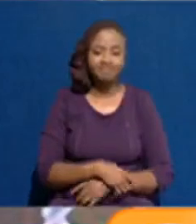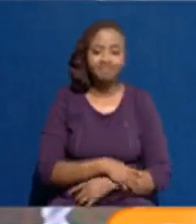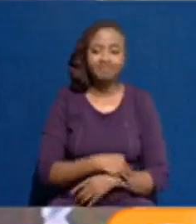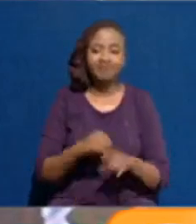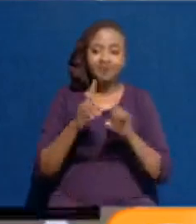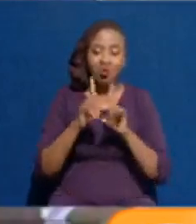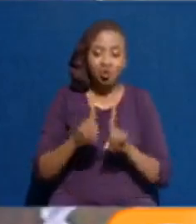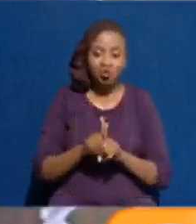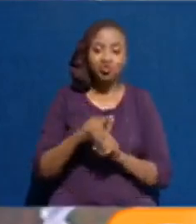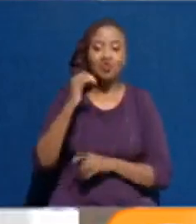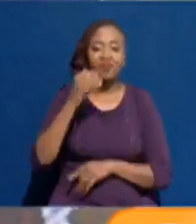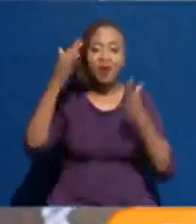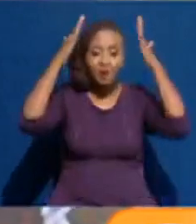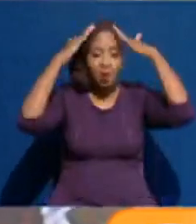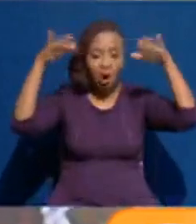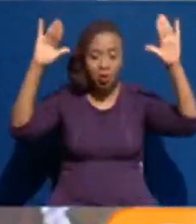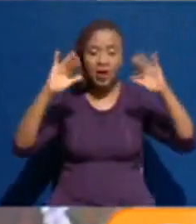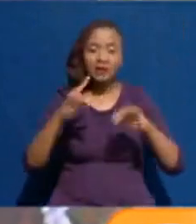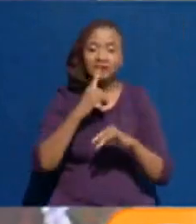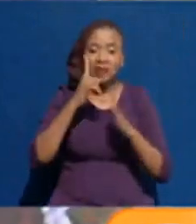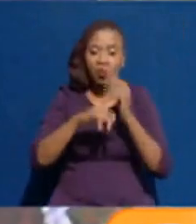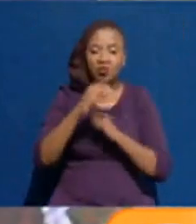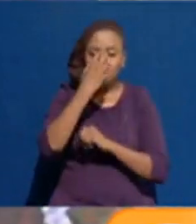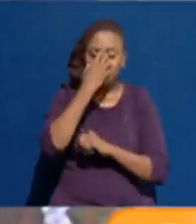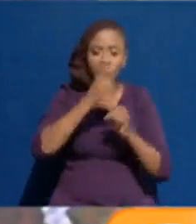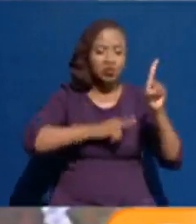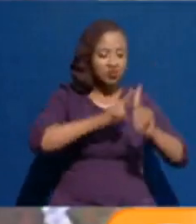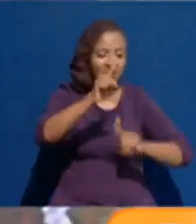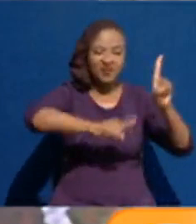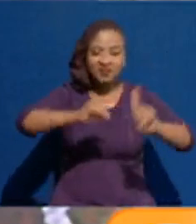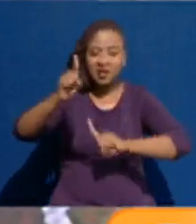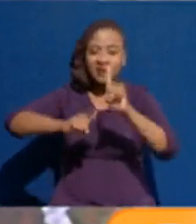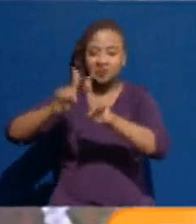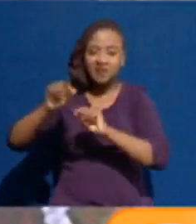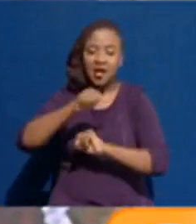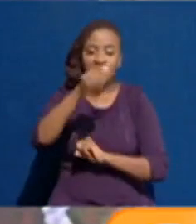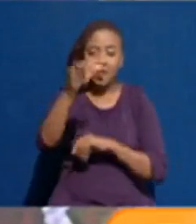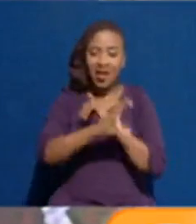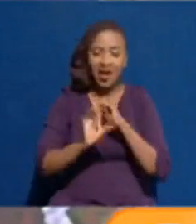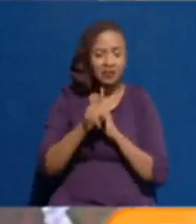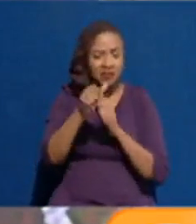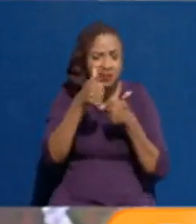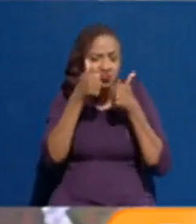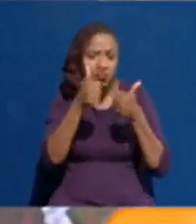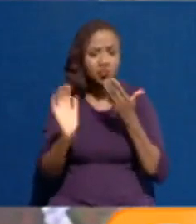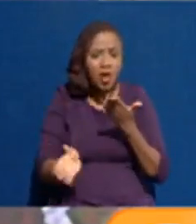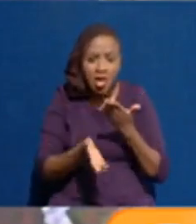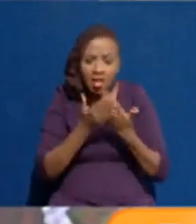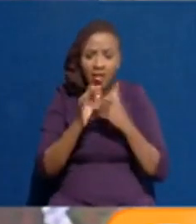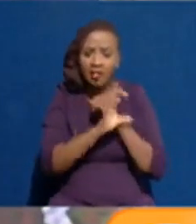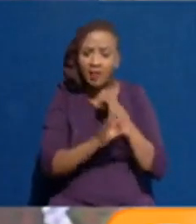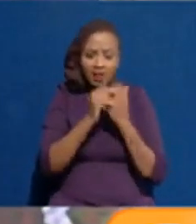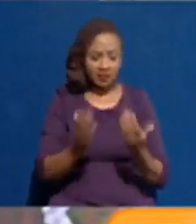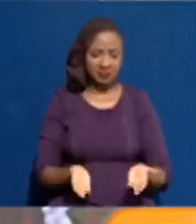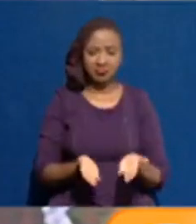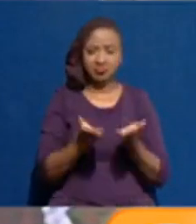Msemaji wa serikali Isaac Mwaura ametetea safari za Rais William Ruto nje ya taifa akisema kwamba zimekuwa na manufaa ya uwekezaji